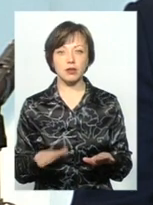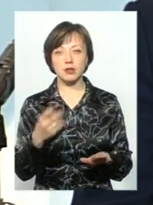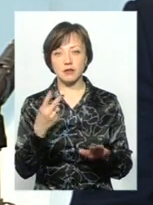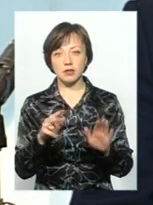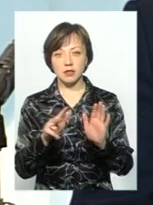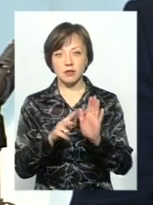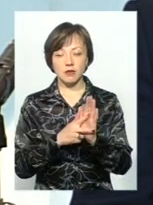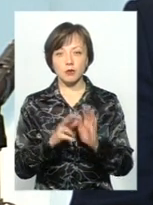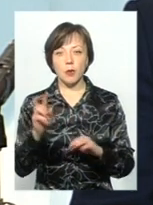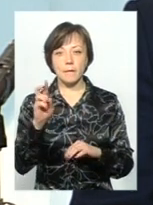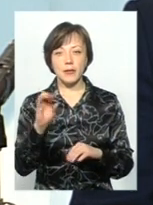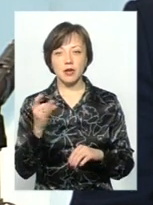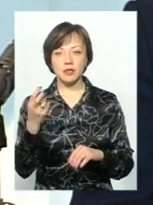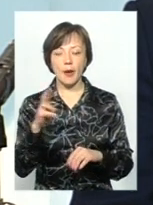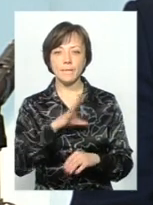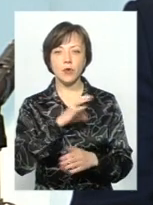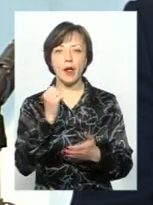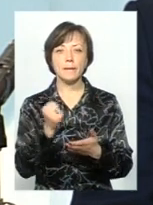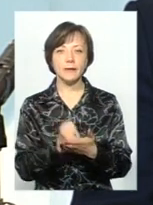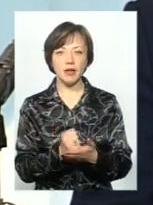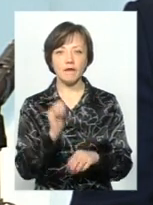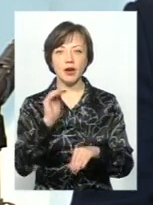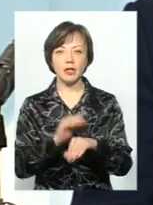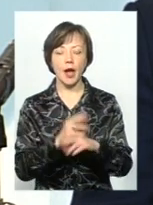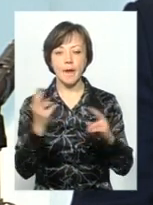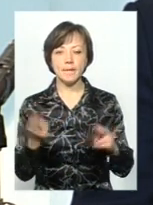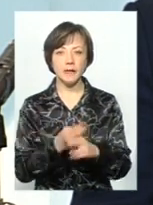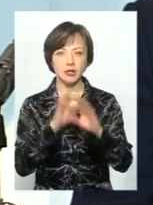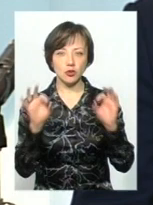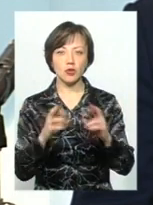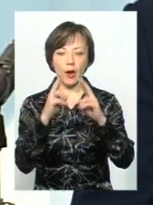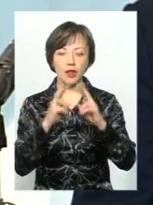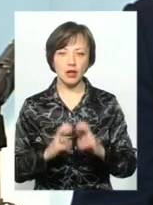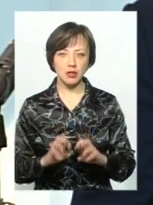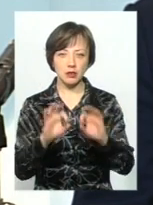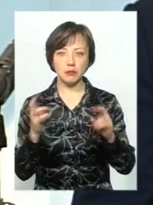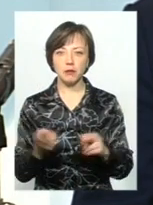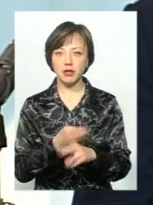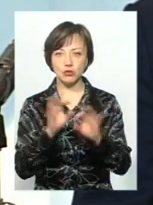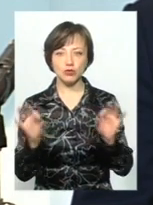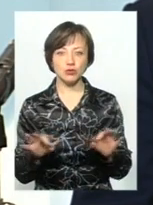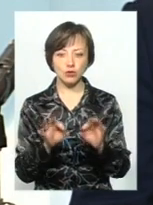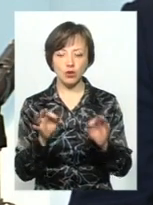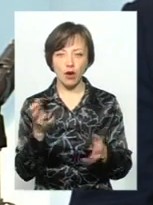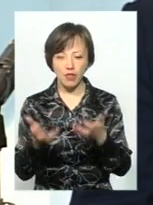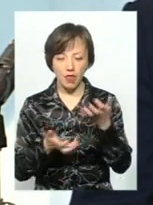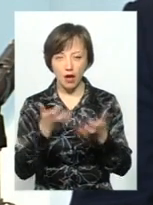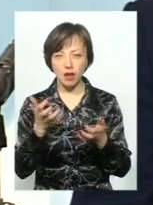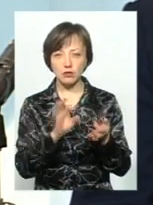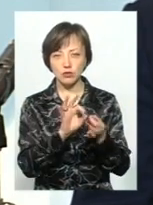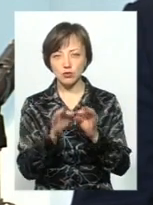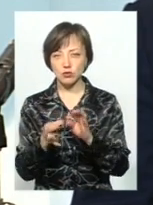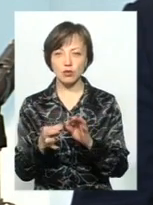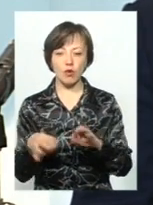28 березня, так, вона була прийнята фактично без жодної аналітики, без жодного аналізу, без